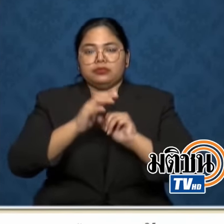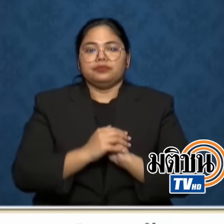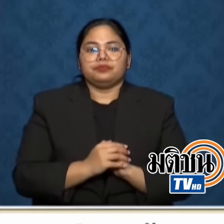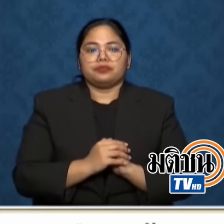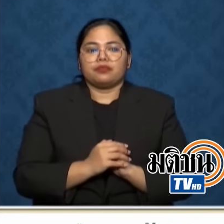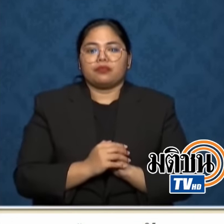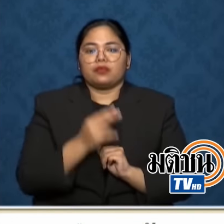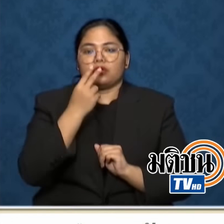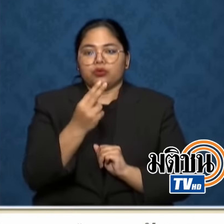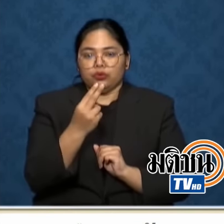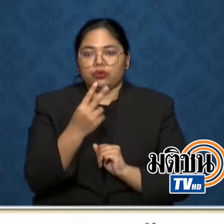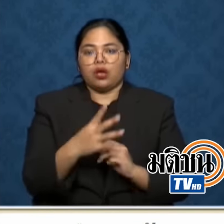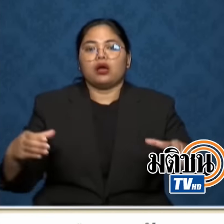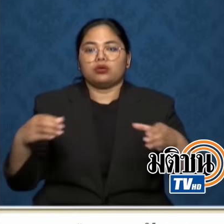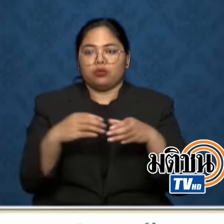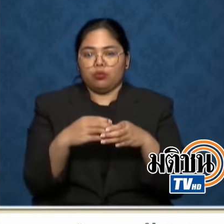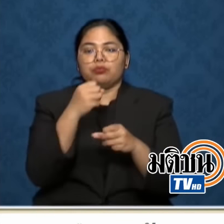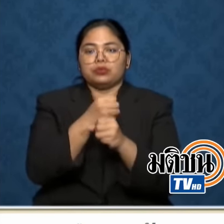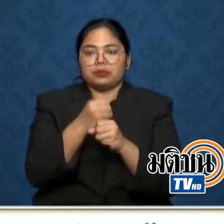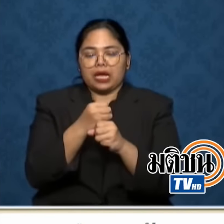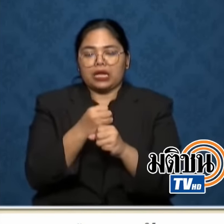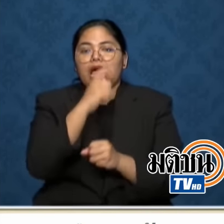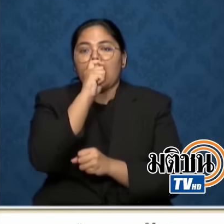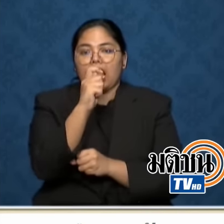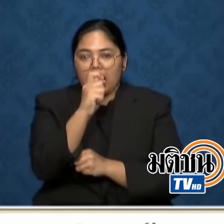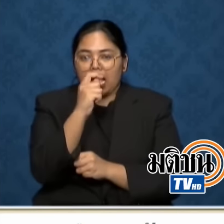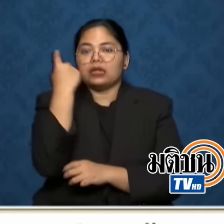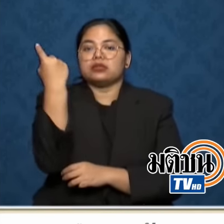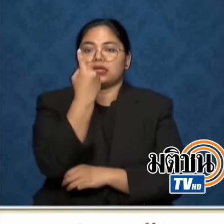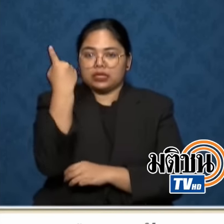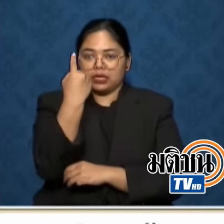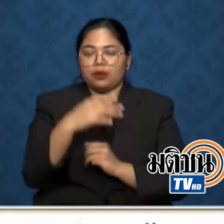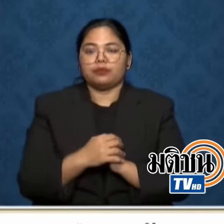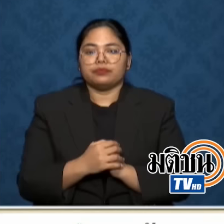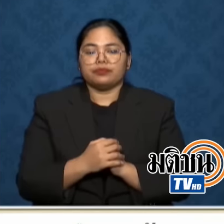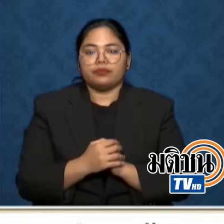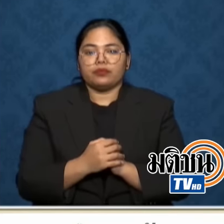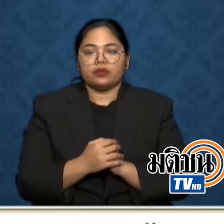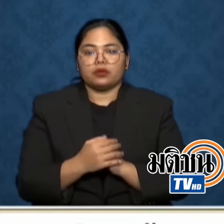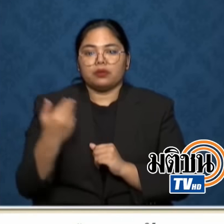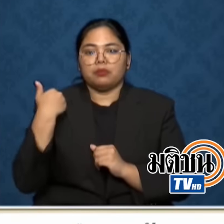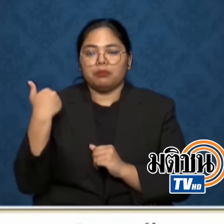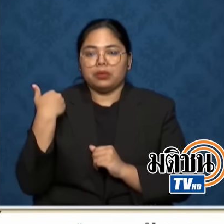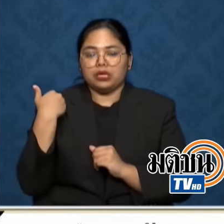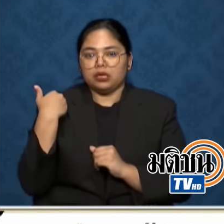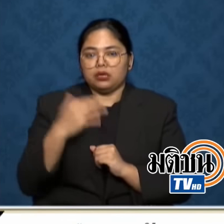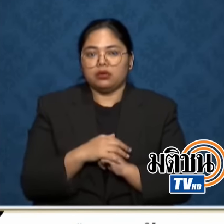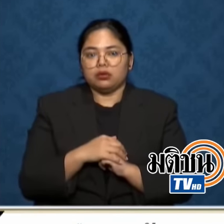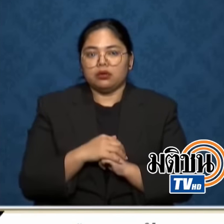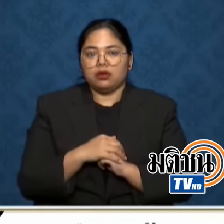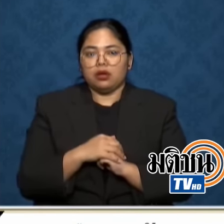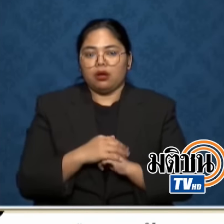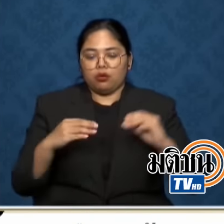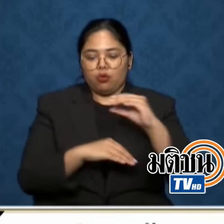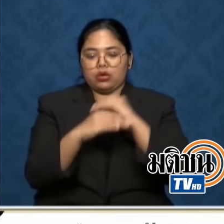คณะเกี่ยวกับอาหารนะครับและการท่องเที่ยวที่มีทั้งหมด11 54โ